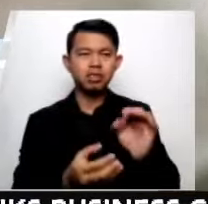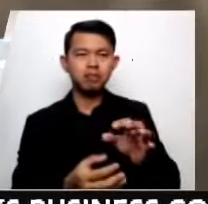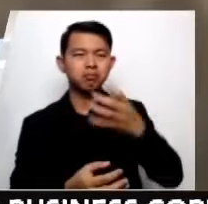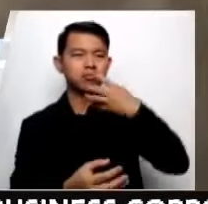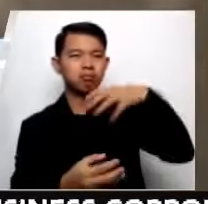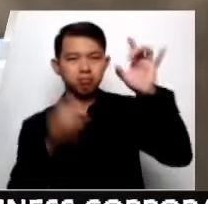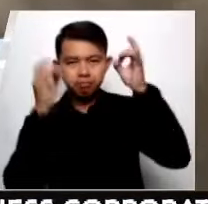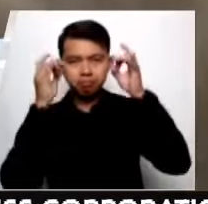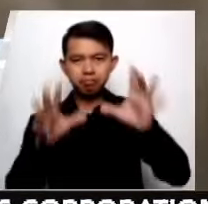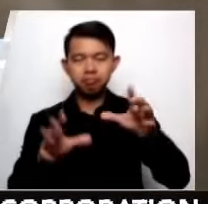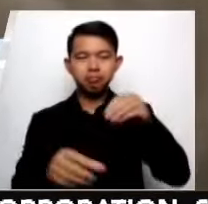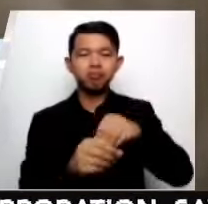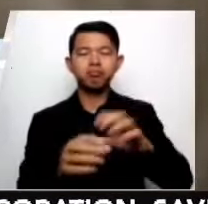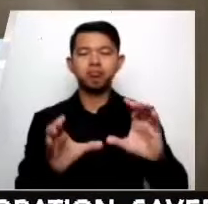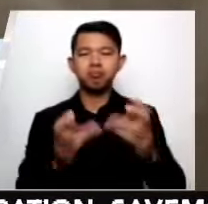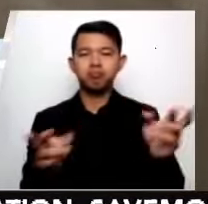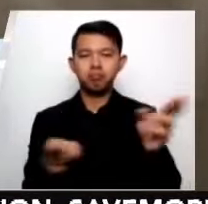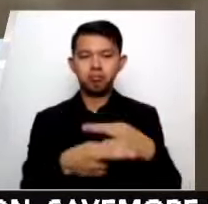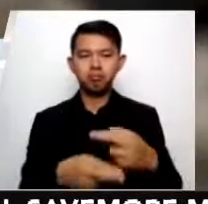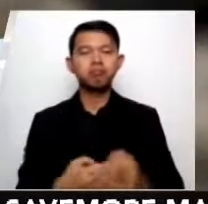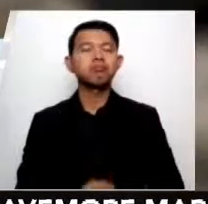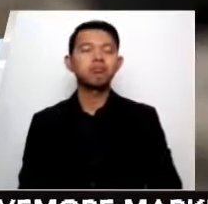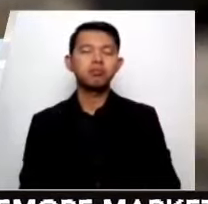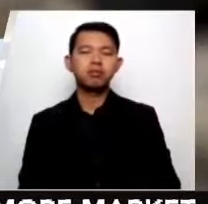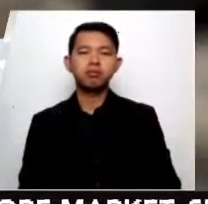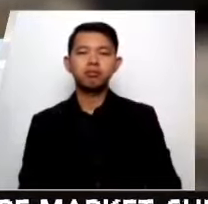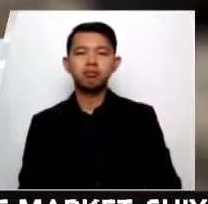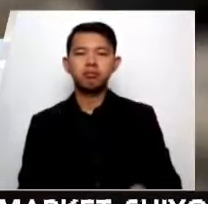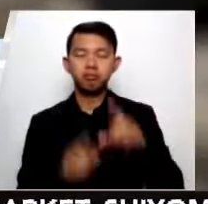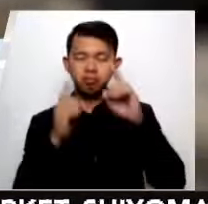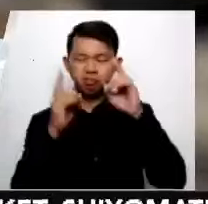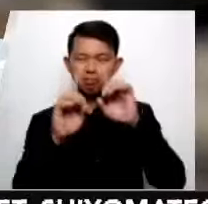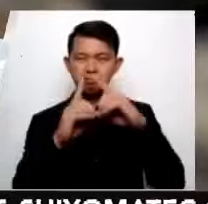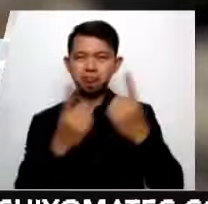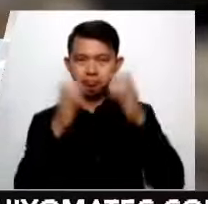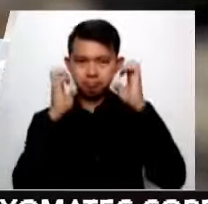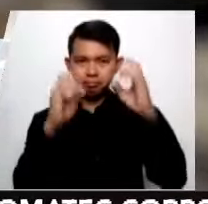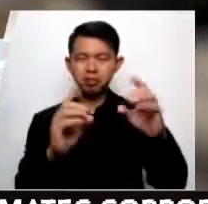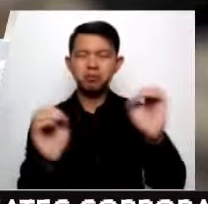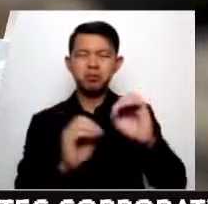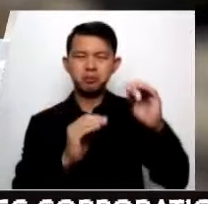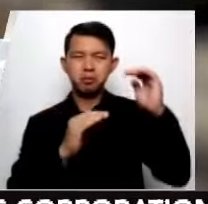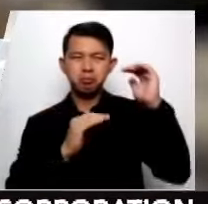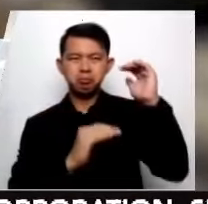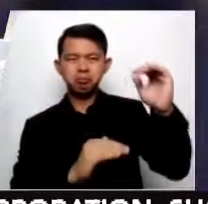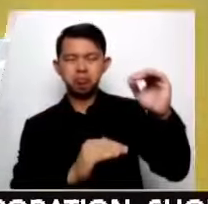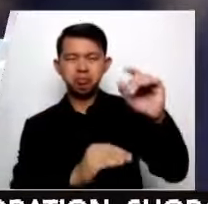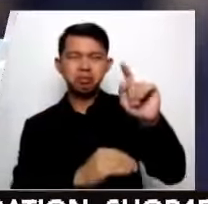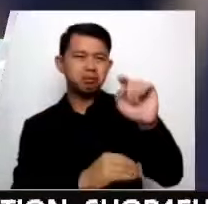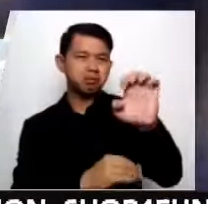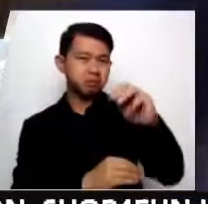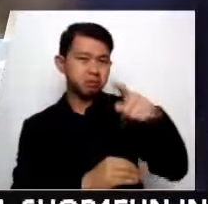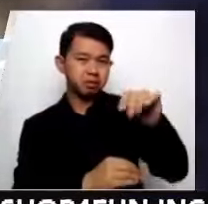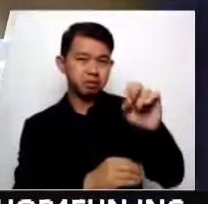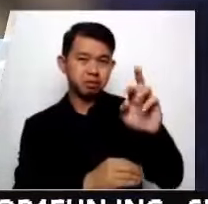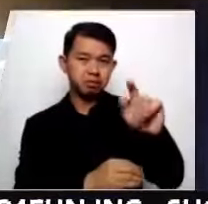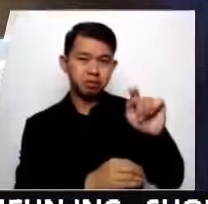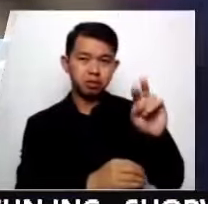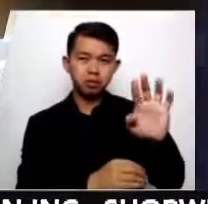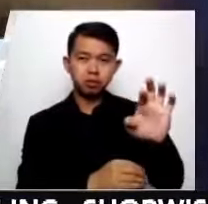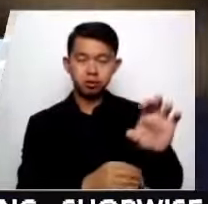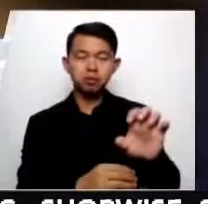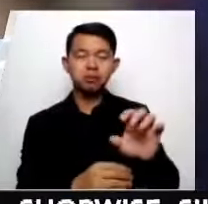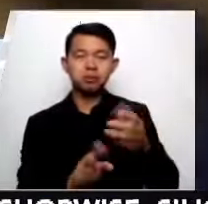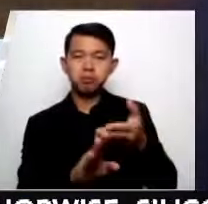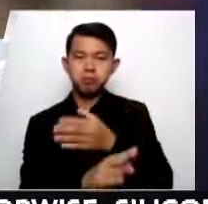classroom. Walang itinakdang temperatura ang DepEd para magsuspende ng face-to-face classes. Pwede naman daw gumamit ng alternative delivery